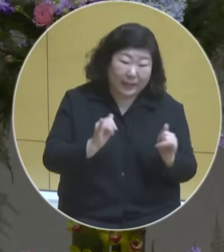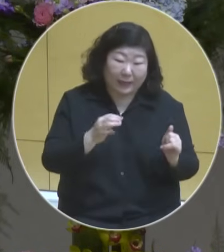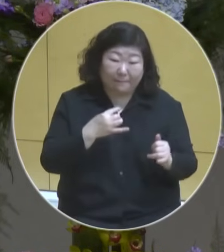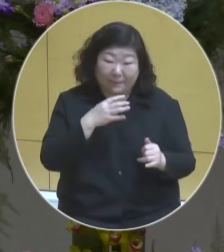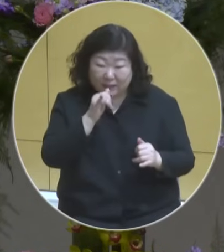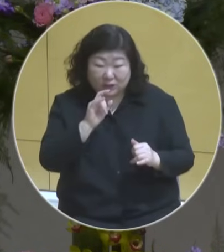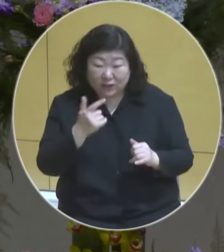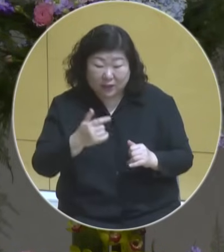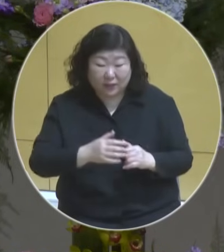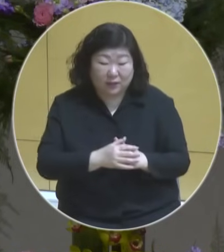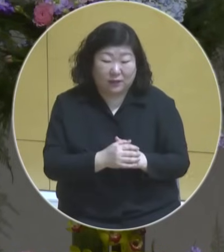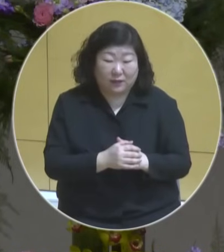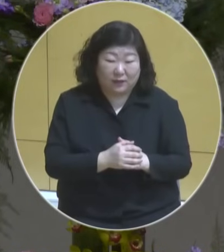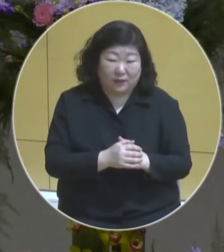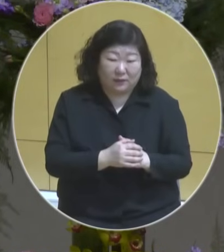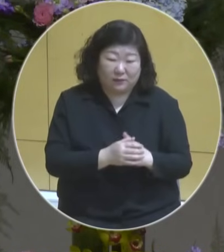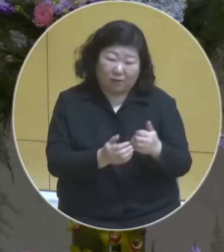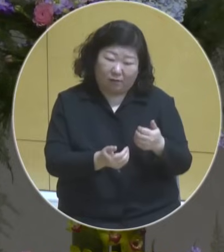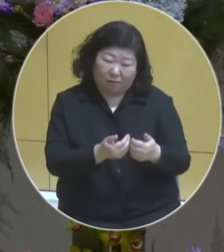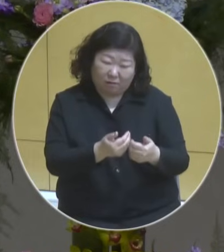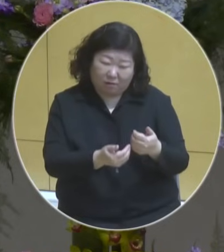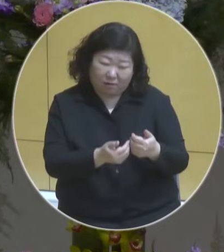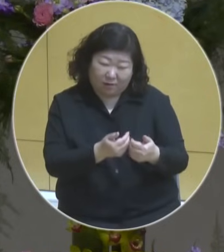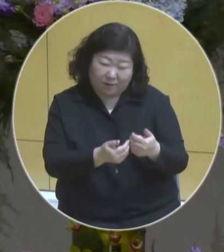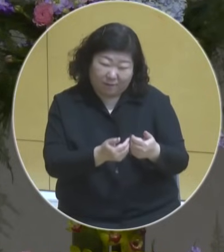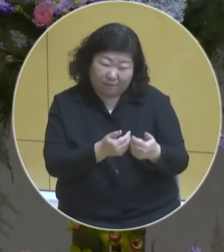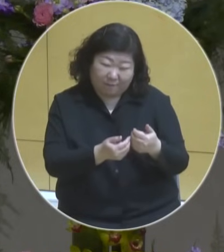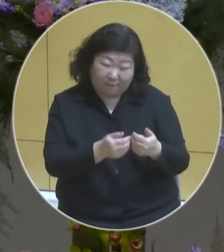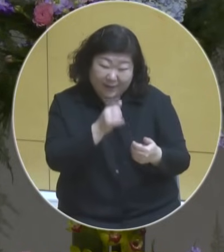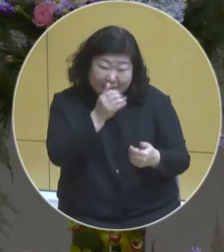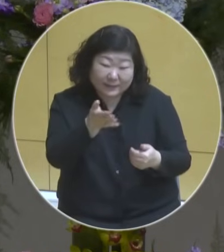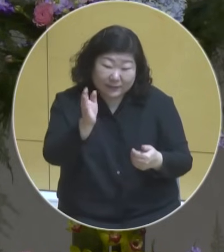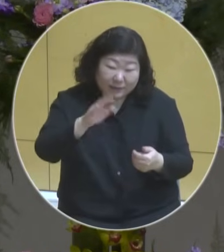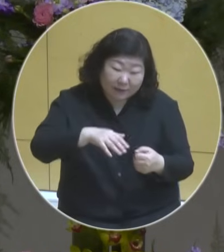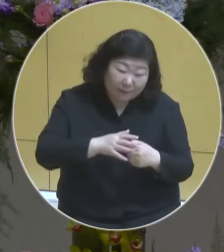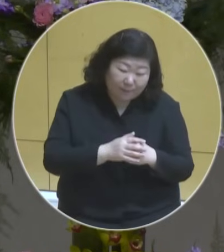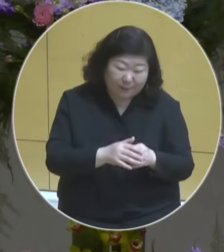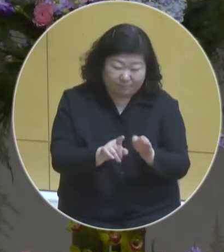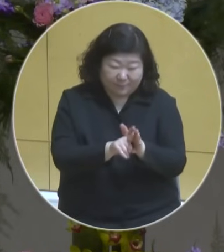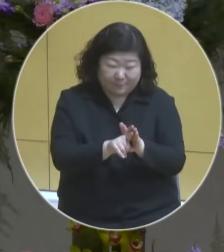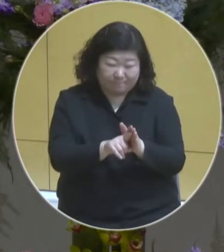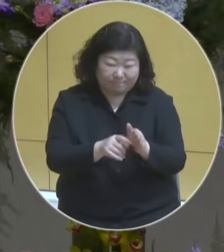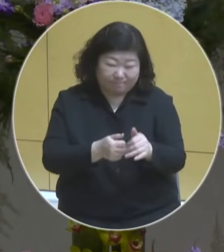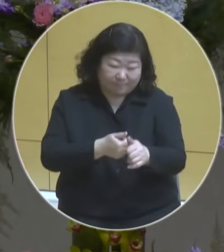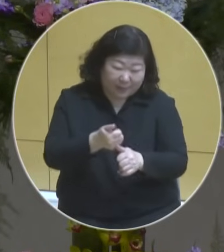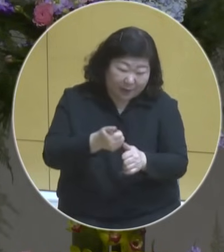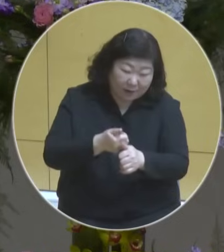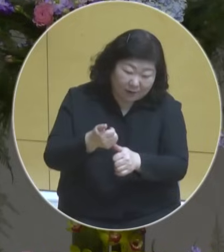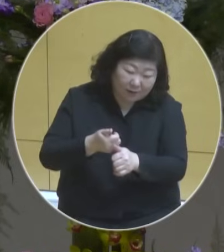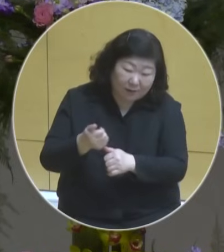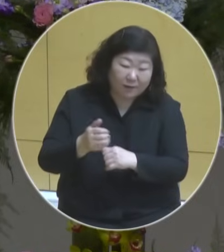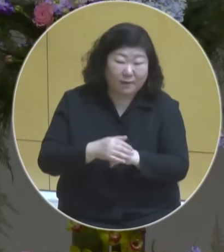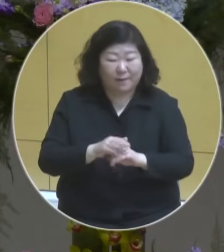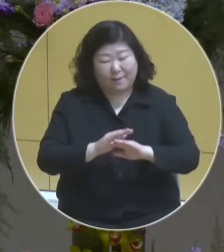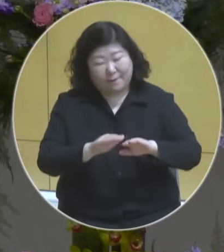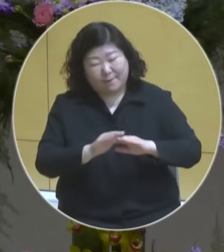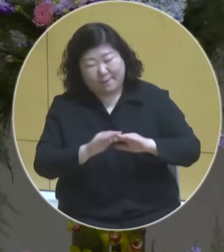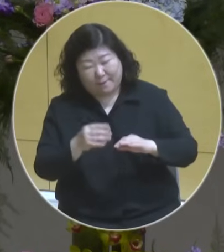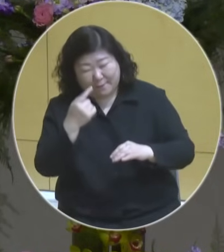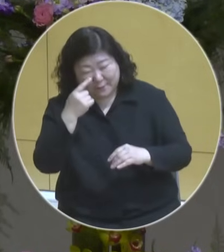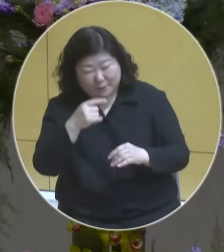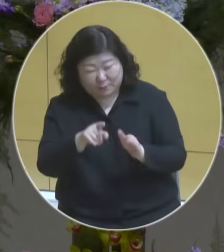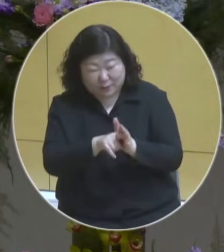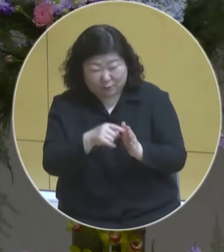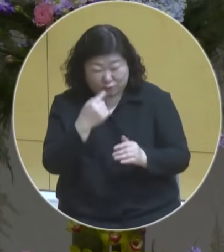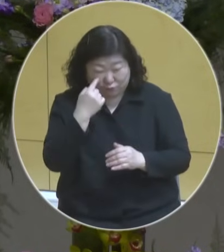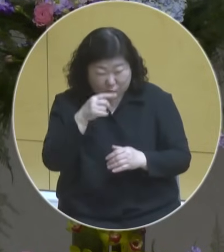아니고 그러다 보니까 서로 느이 어렵지만 그 가운데서 믿음으로 이겨내고 또 믿음으로 바라보는 법을